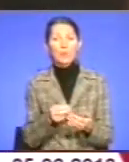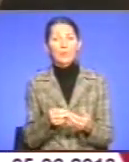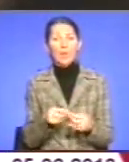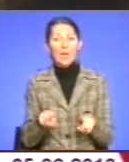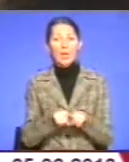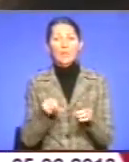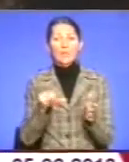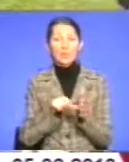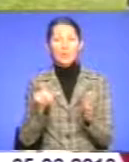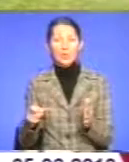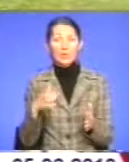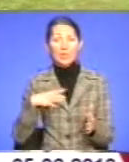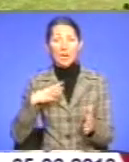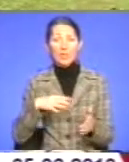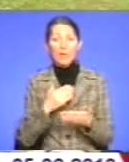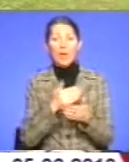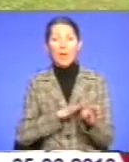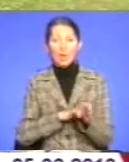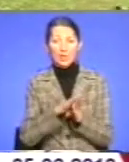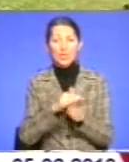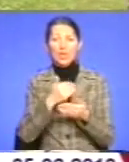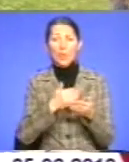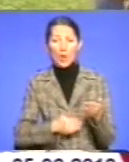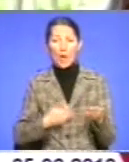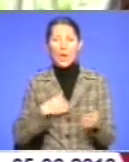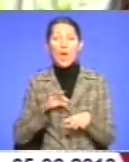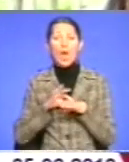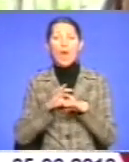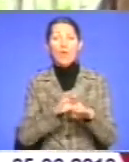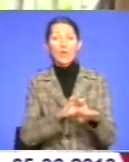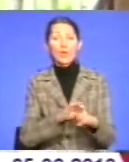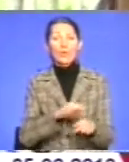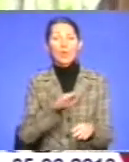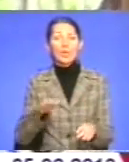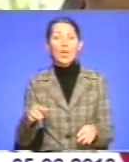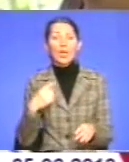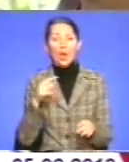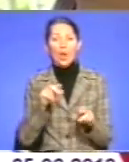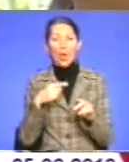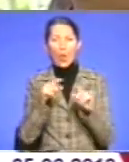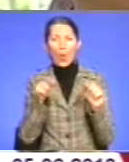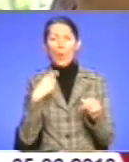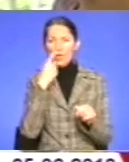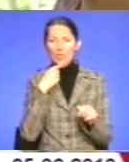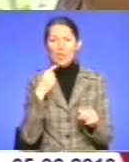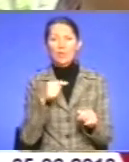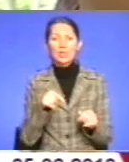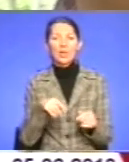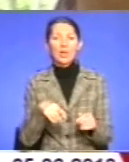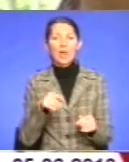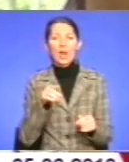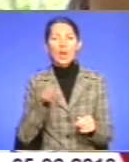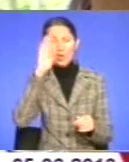на відвідувачів чекатиме насичена програма. Ми возимо дітей до Дуба Щастя, ми возимо дітей жіночі чоловічі сльози,